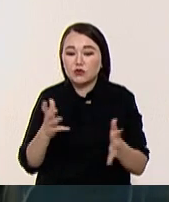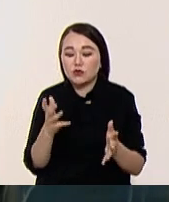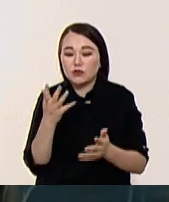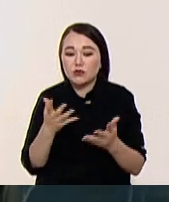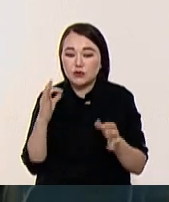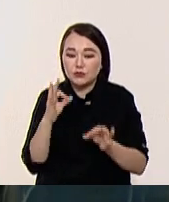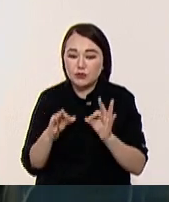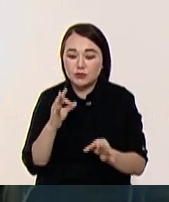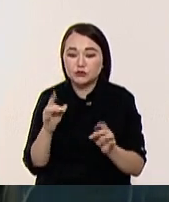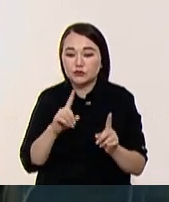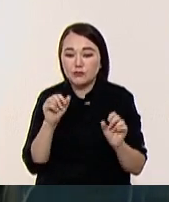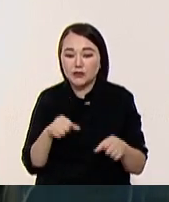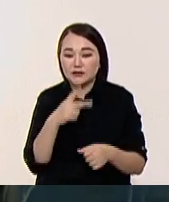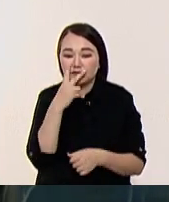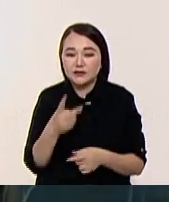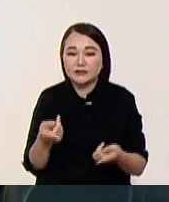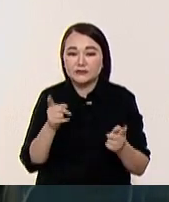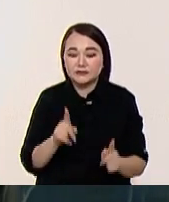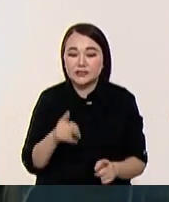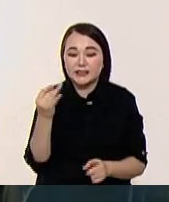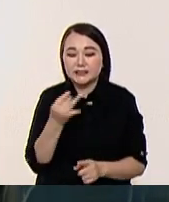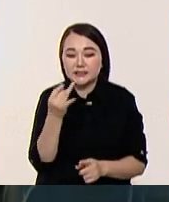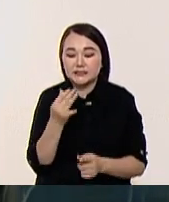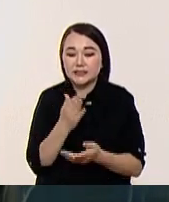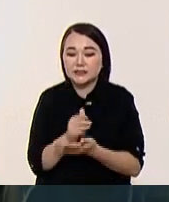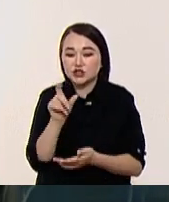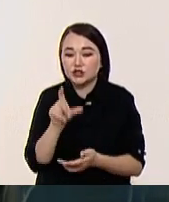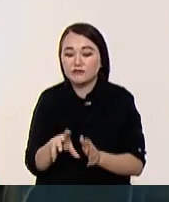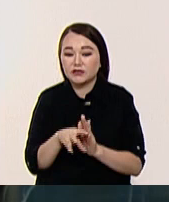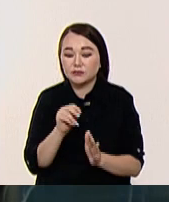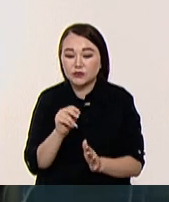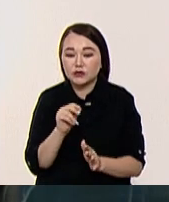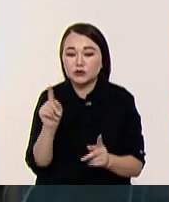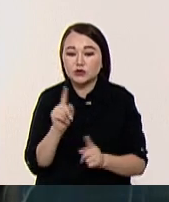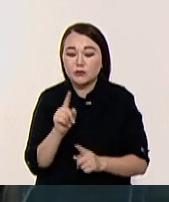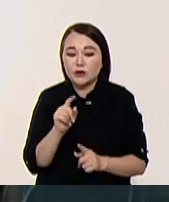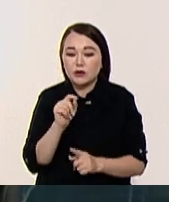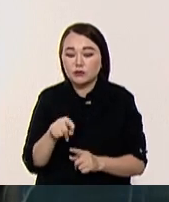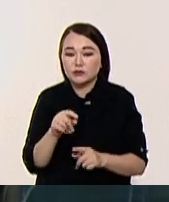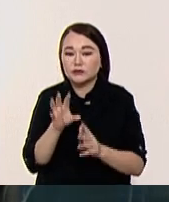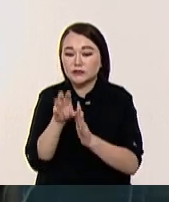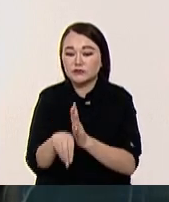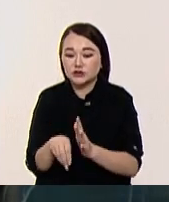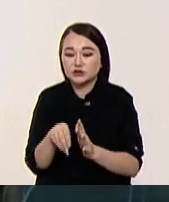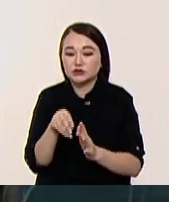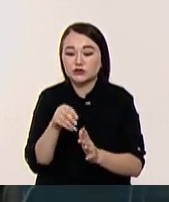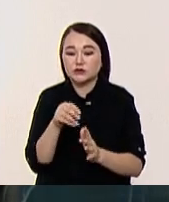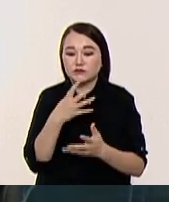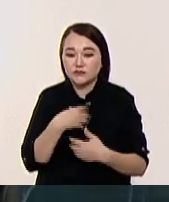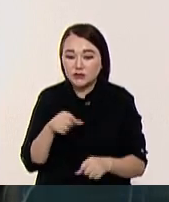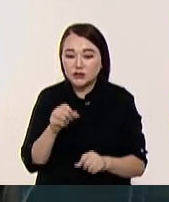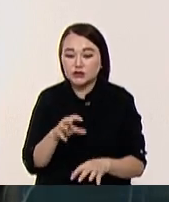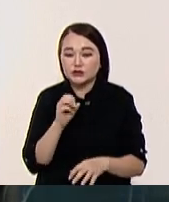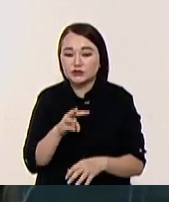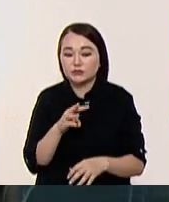норма, чтобы могли видеть действительно того интересанта, чтобы он внес соответствующую оплату, мы знали, чем